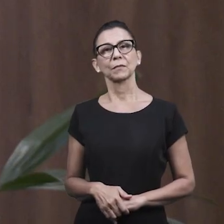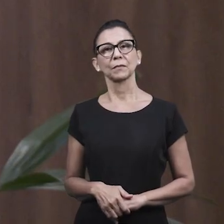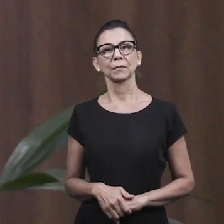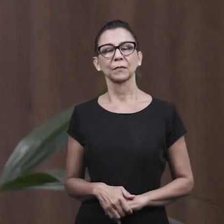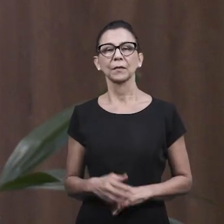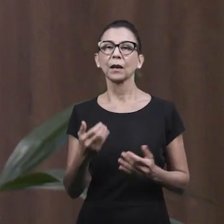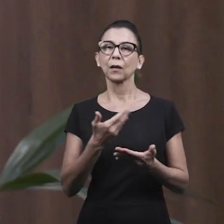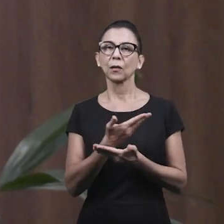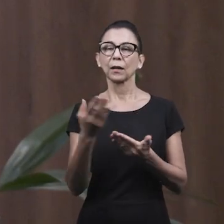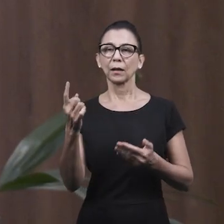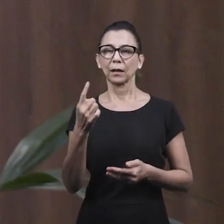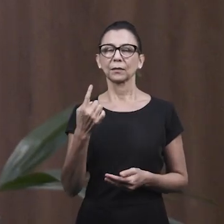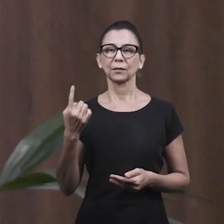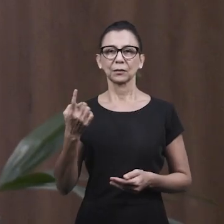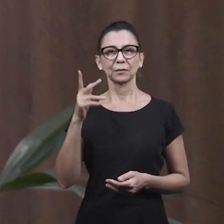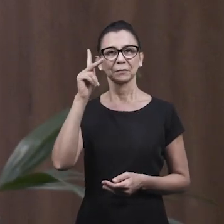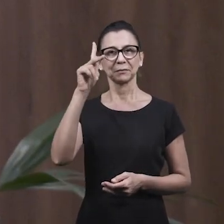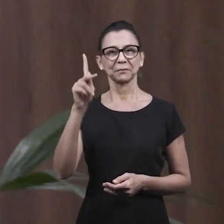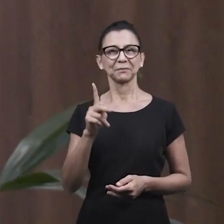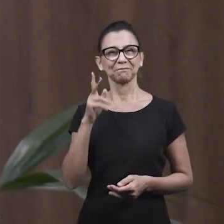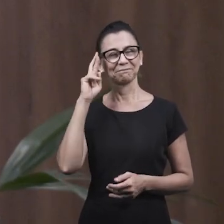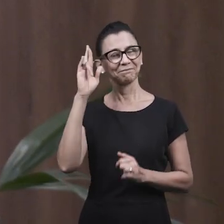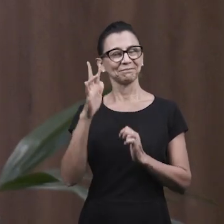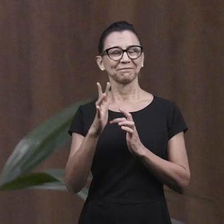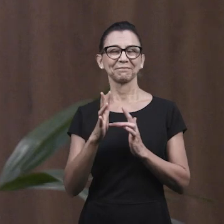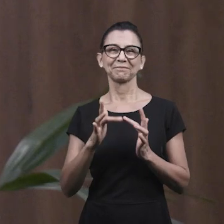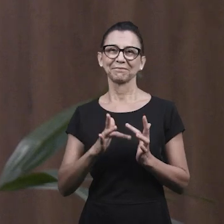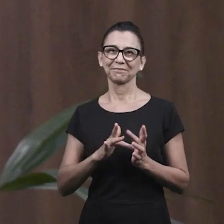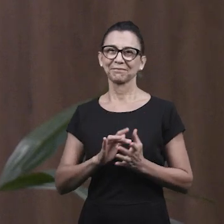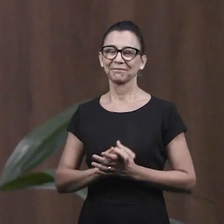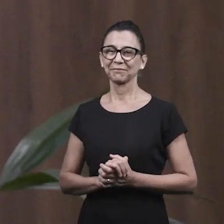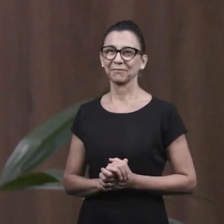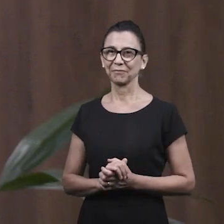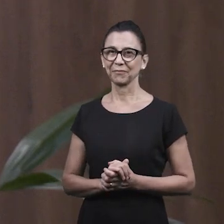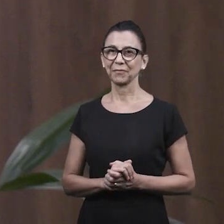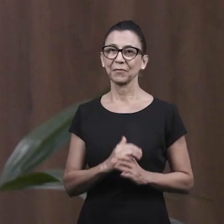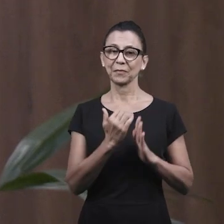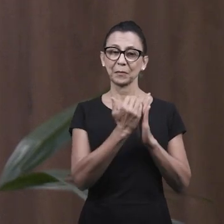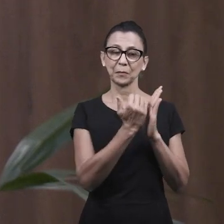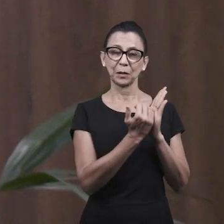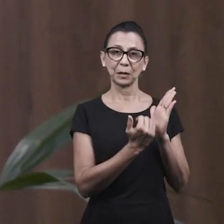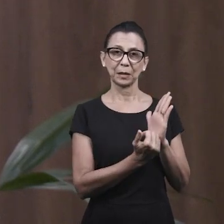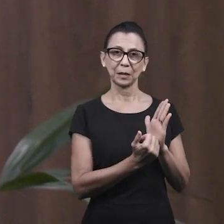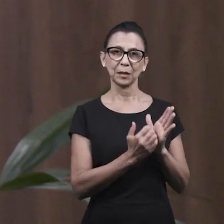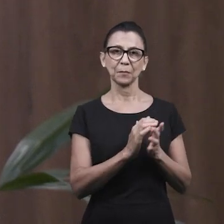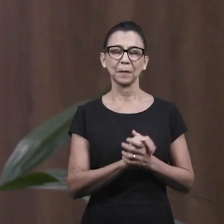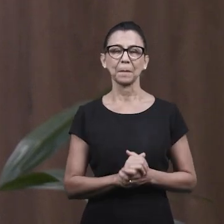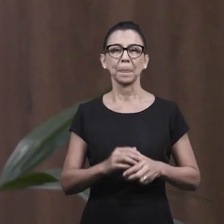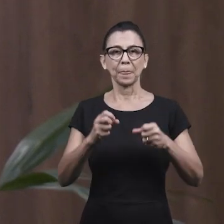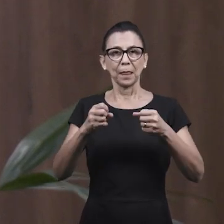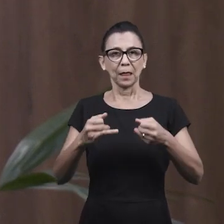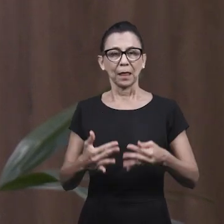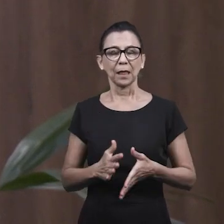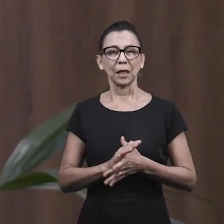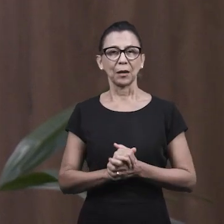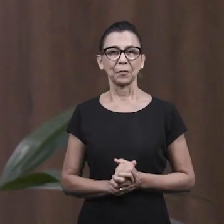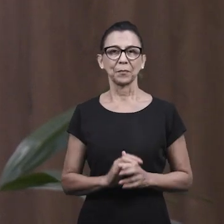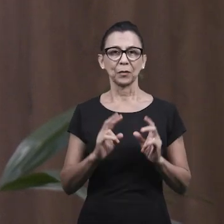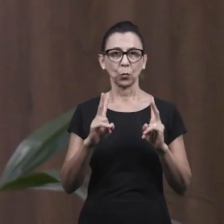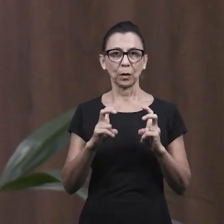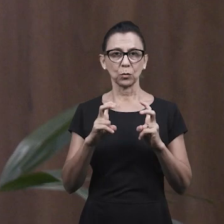Nous saluons à tous dans la paix du Seigneur Jésus. Dans cet épisode, nous abordons la thématique